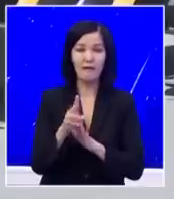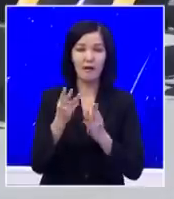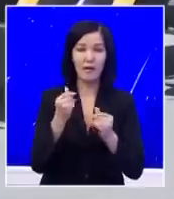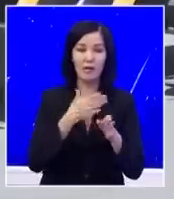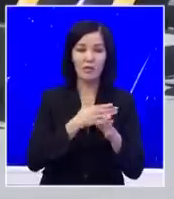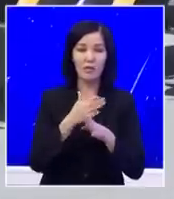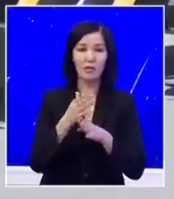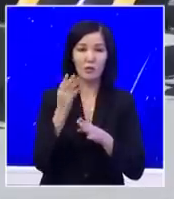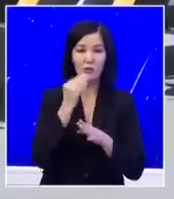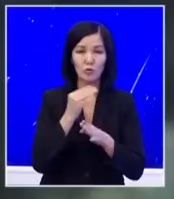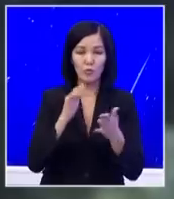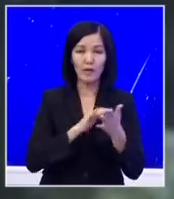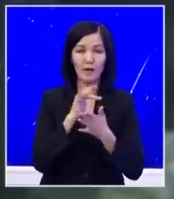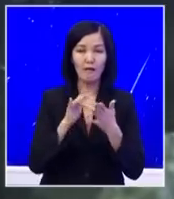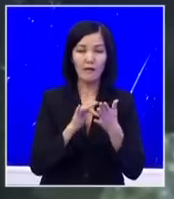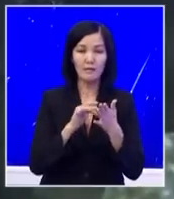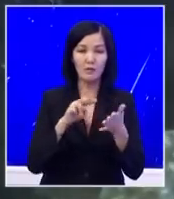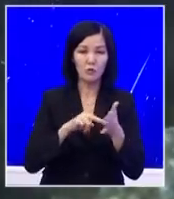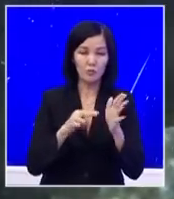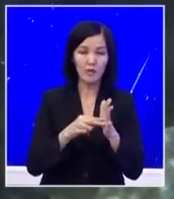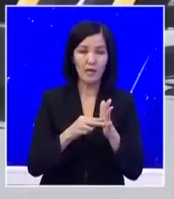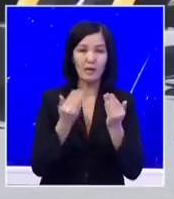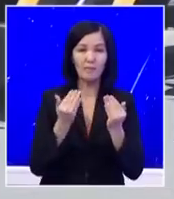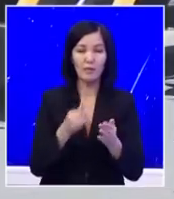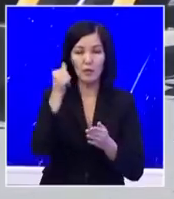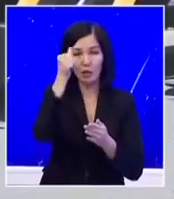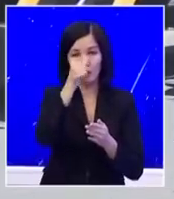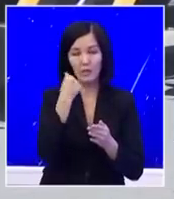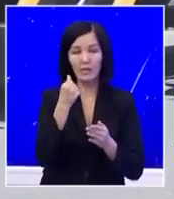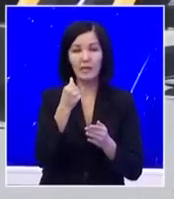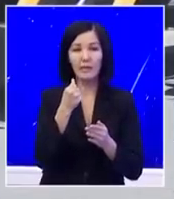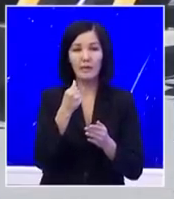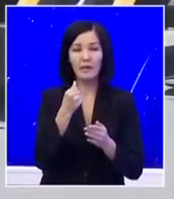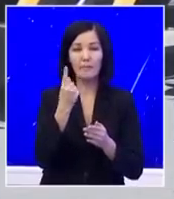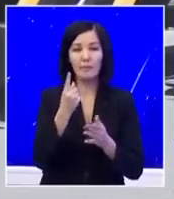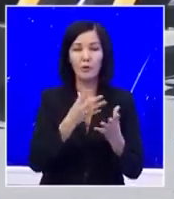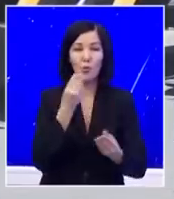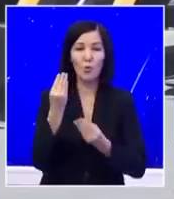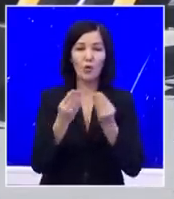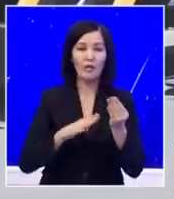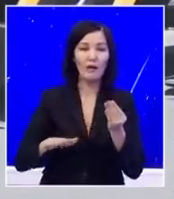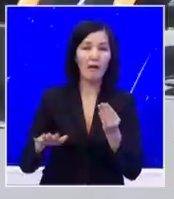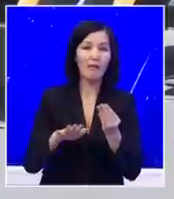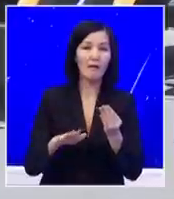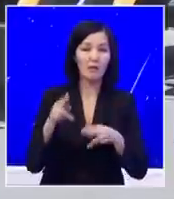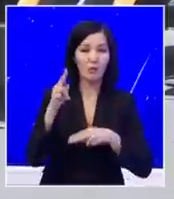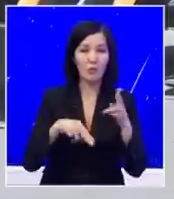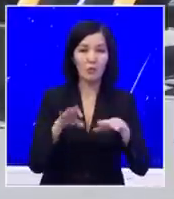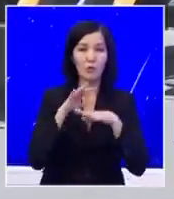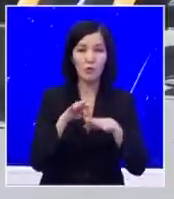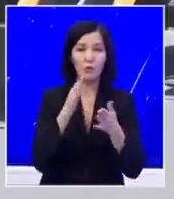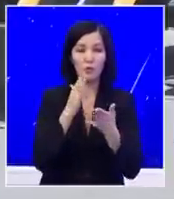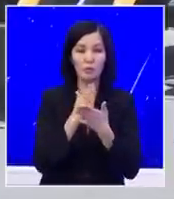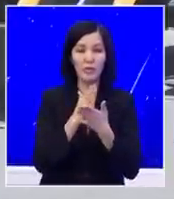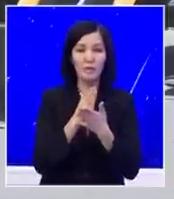сомасы Үштөбе қаласына жоспарланған. Биылғы жылы біз бір ойын алаңын құрылысын жүргізіп